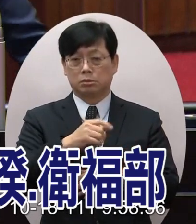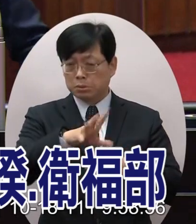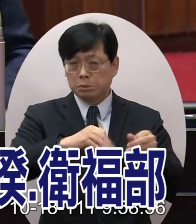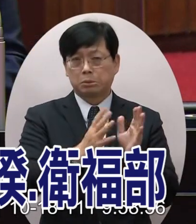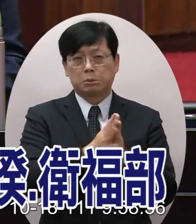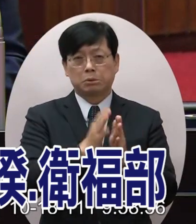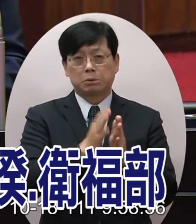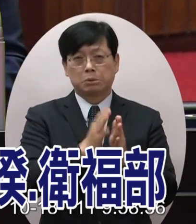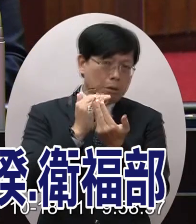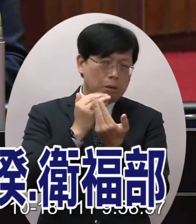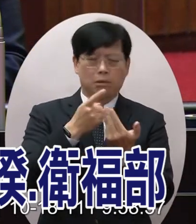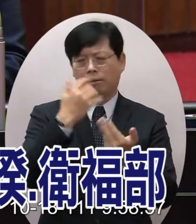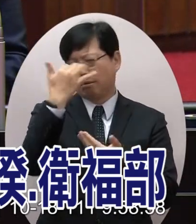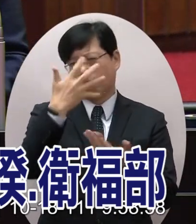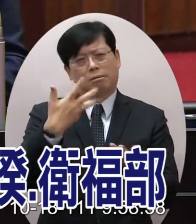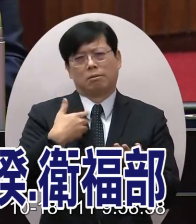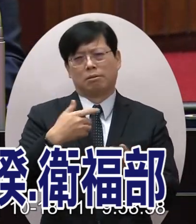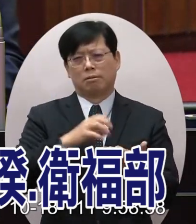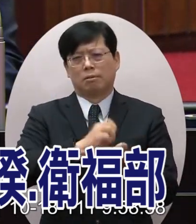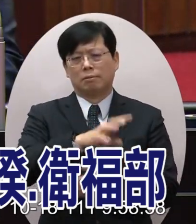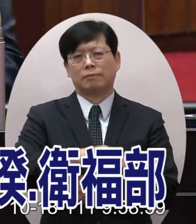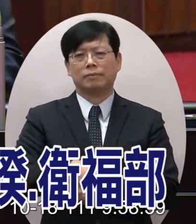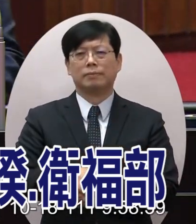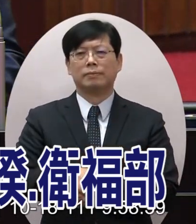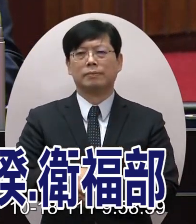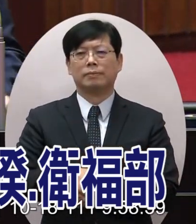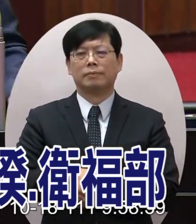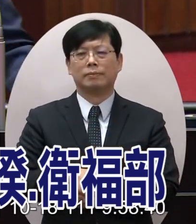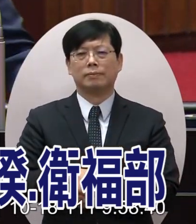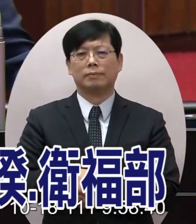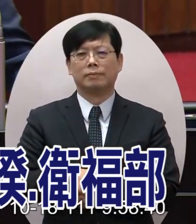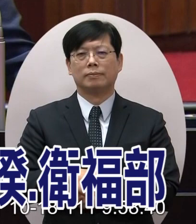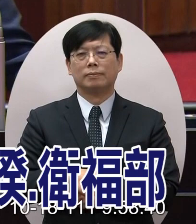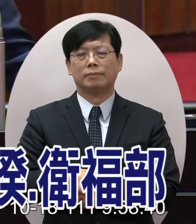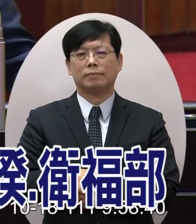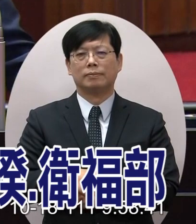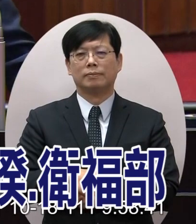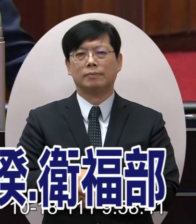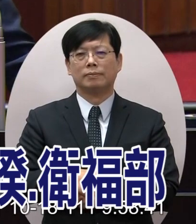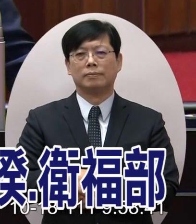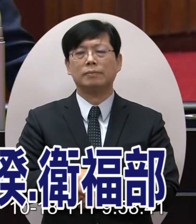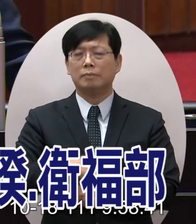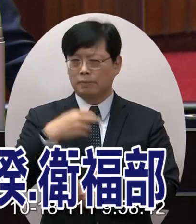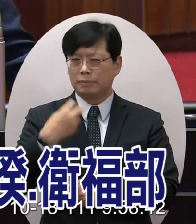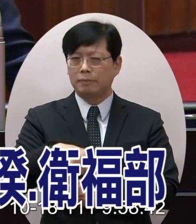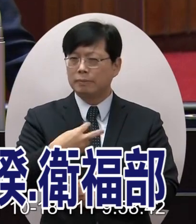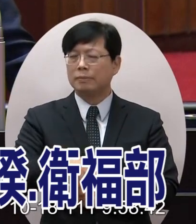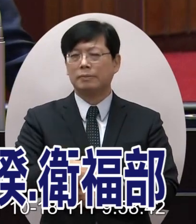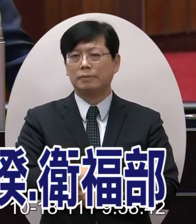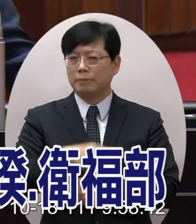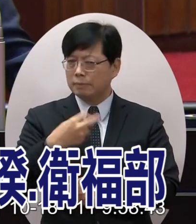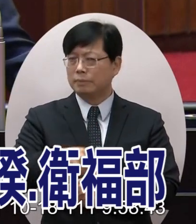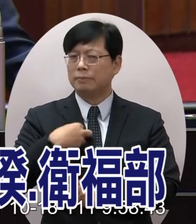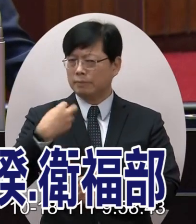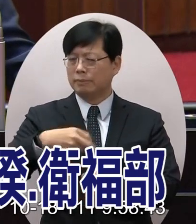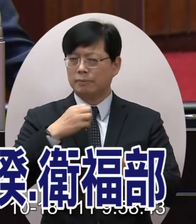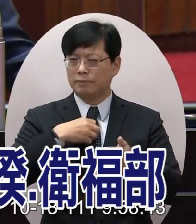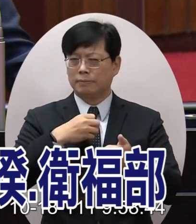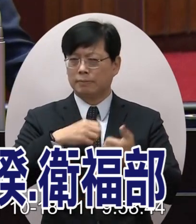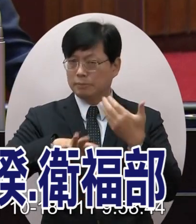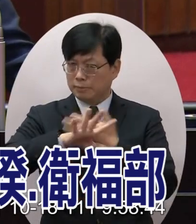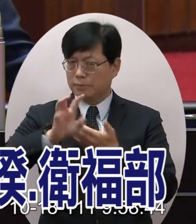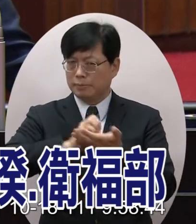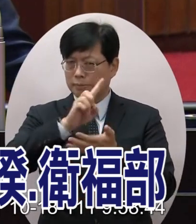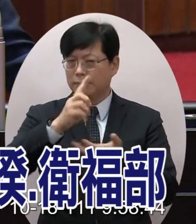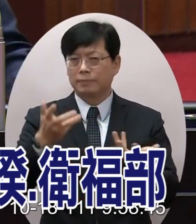都是用黑箱。我是这是这一点跟院长报告。 不是黑箱，是都根据贵院职权行使法在进行。 而且我在跟院长另外